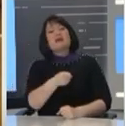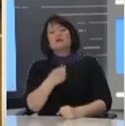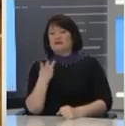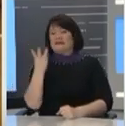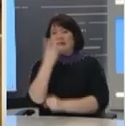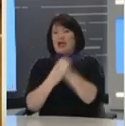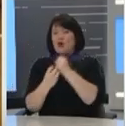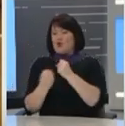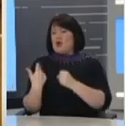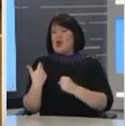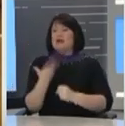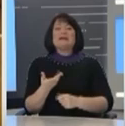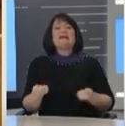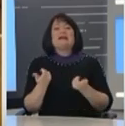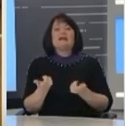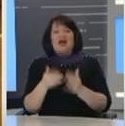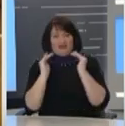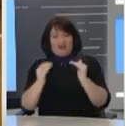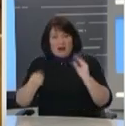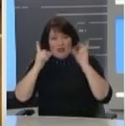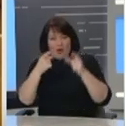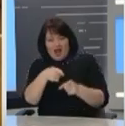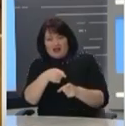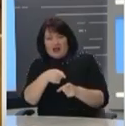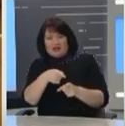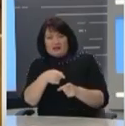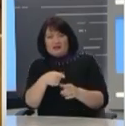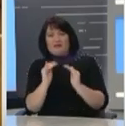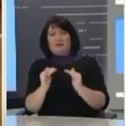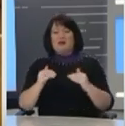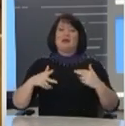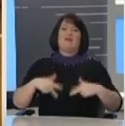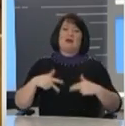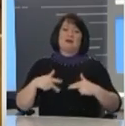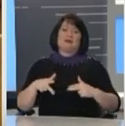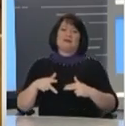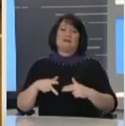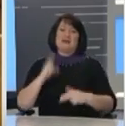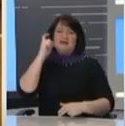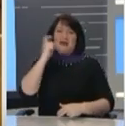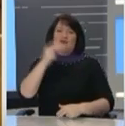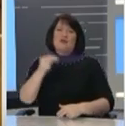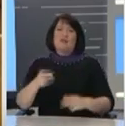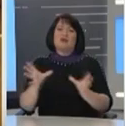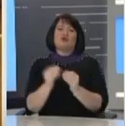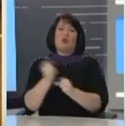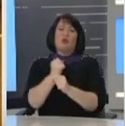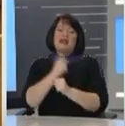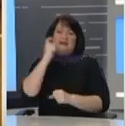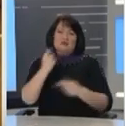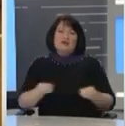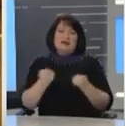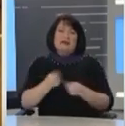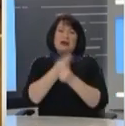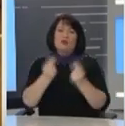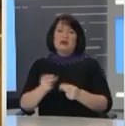τελευταία χρόνια αν παρέμεναν αυτοί εδώ στις θέσεις διακυβέρνησης σε σχέση με τα εργασιακά. Σκεφτείτε τι θα γινόταν όταν